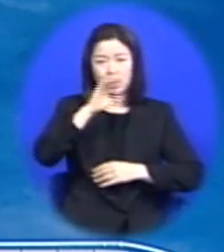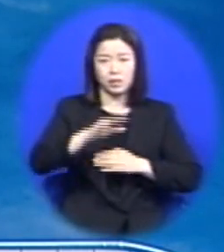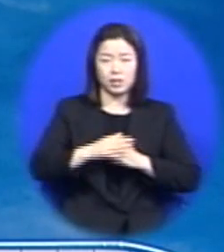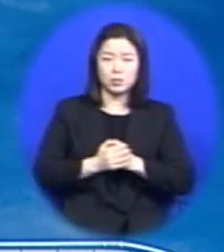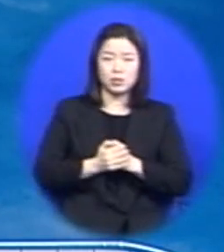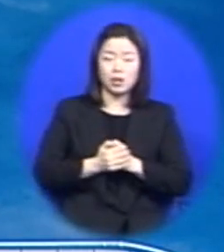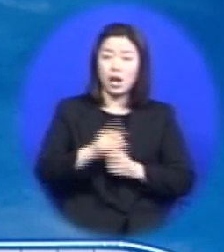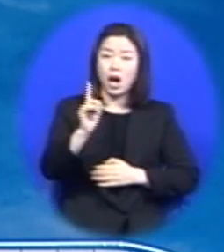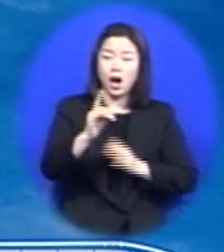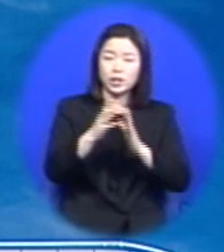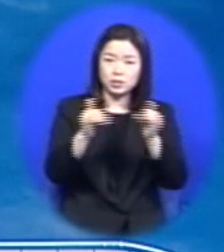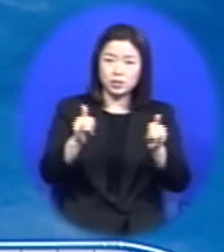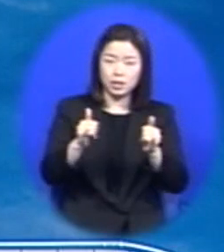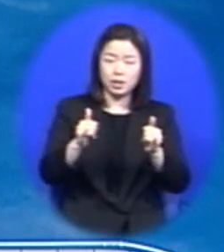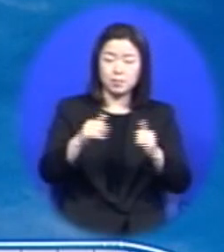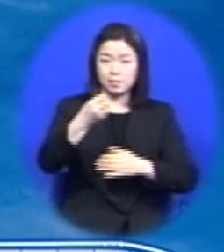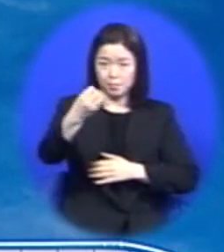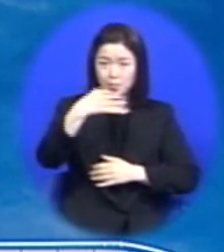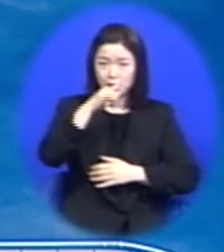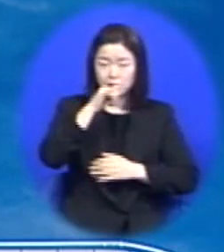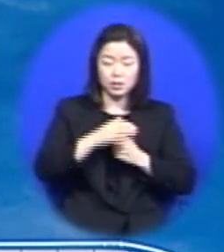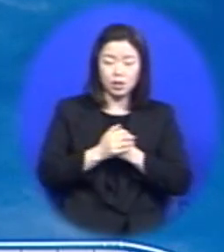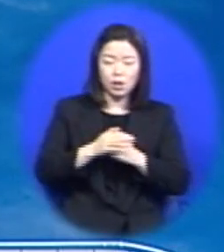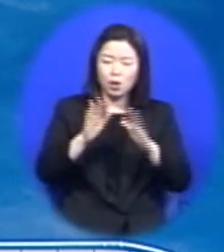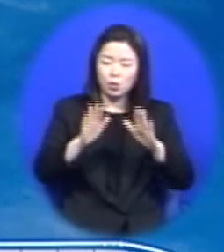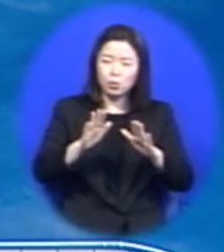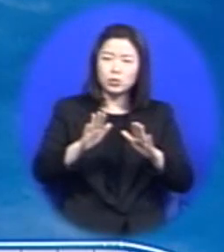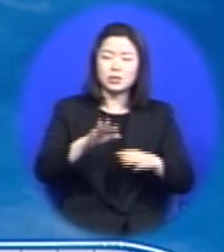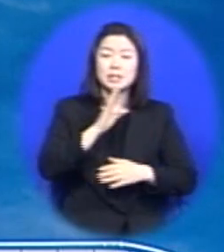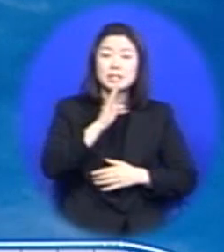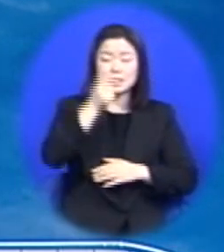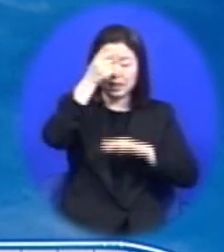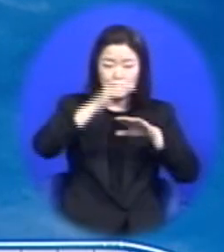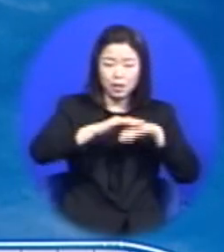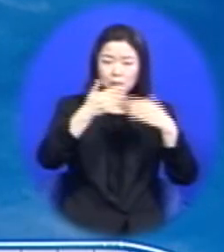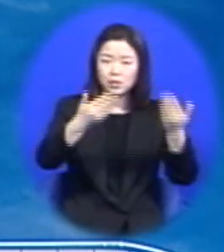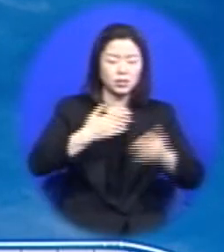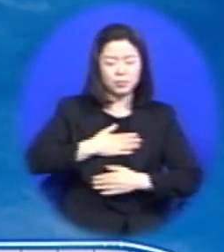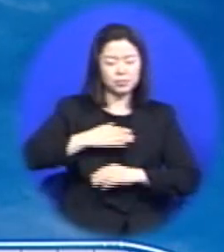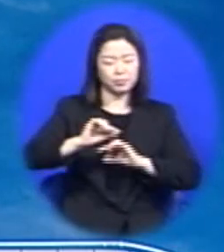어떤 분이 그래요. 목사님, 오늘은 정말 예배 드릴 기분이 아닙니다.